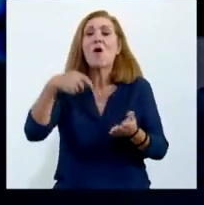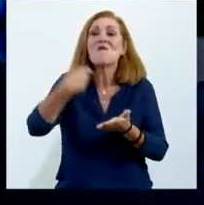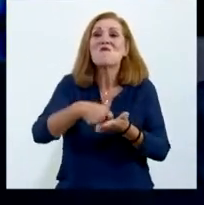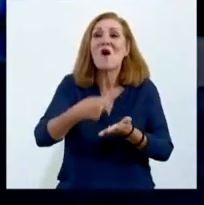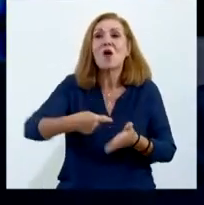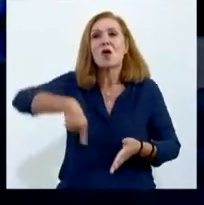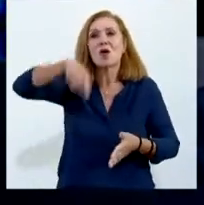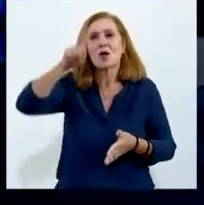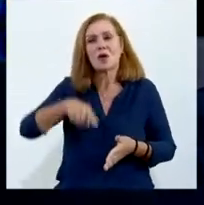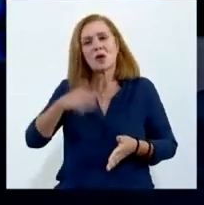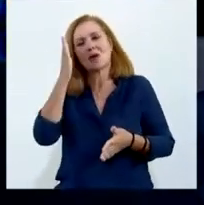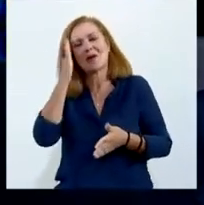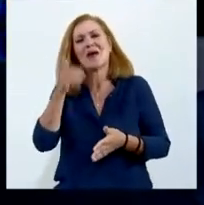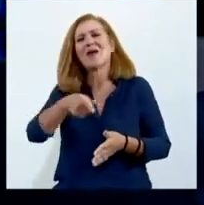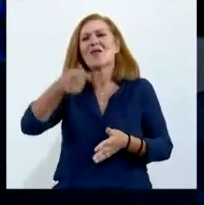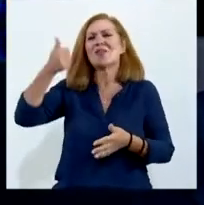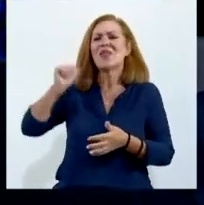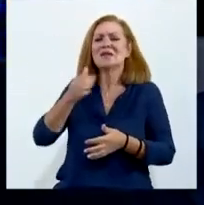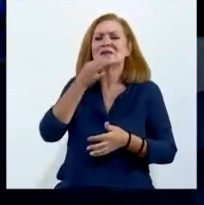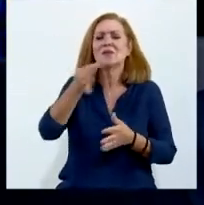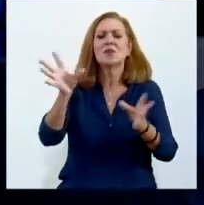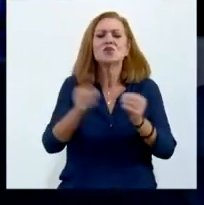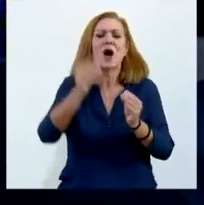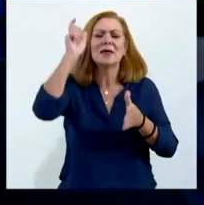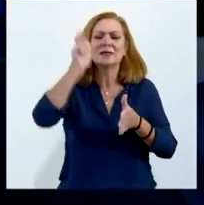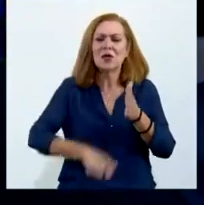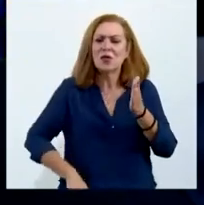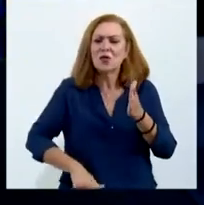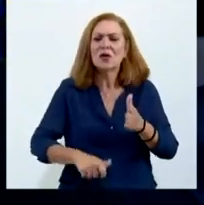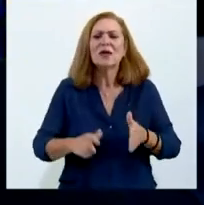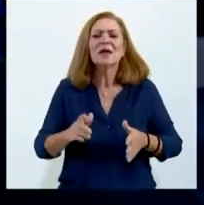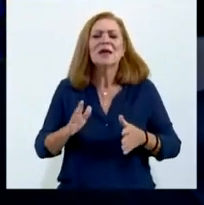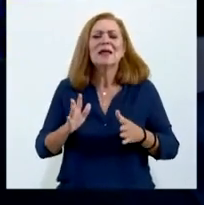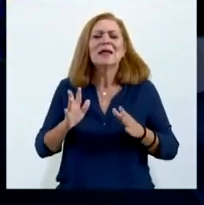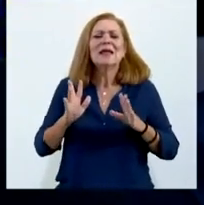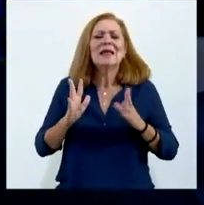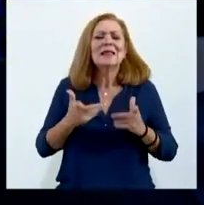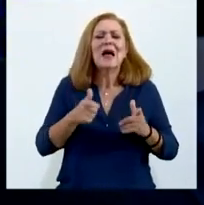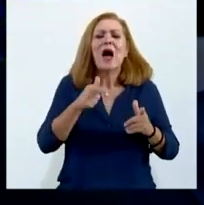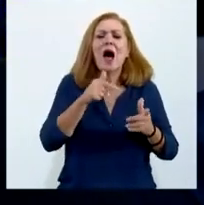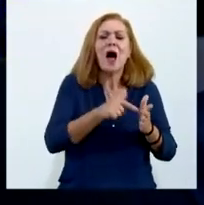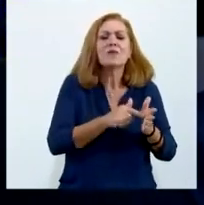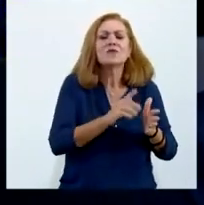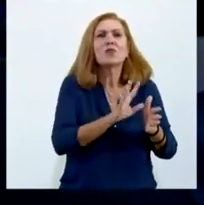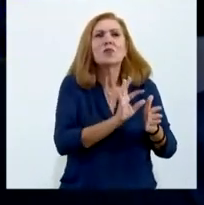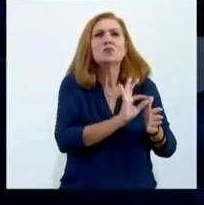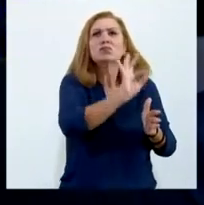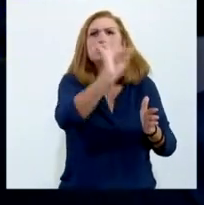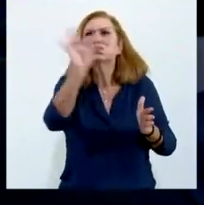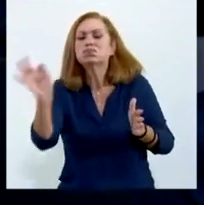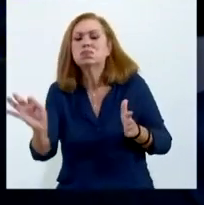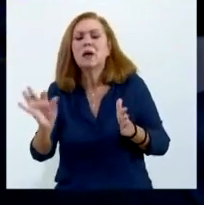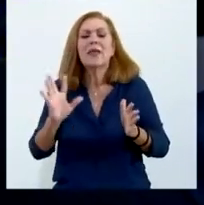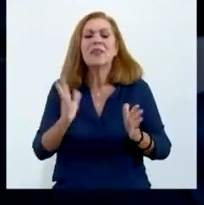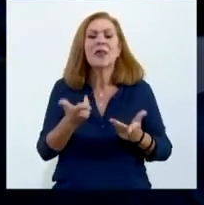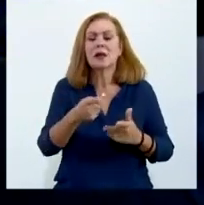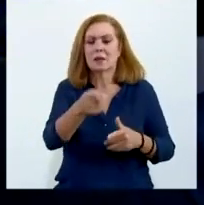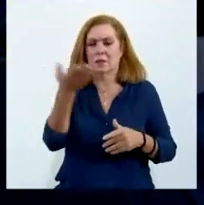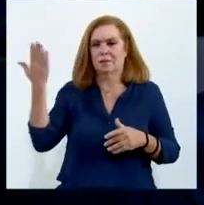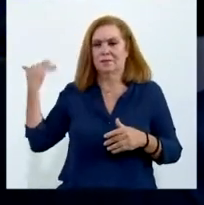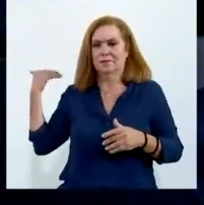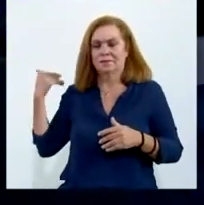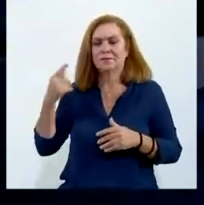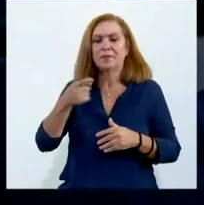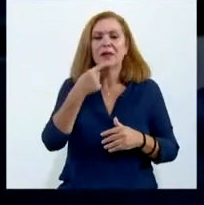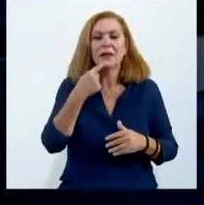διαμονής, στον οποίο αναφερθήκατε χθες για τα ξενοδοχεία. Τι εύρος θα έχει αυτός ο φόρος? Γιατί μέχρι πρόσφατα λέγατε ότι